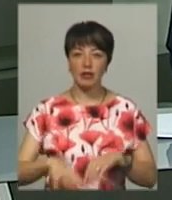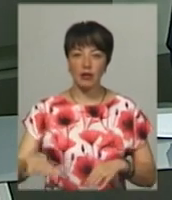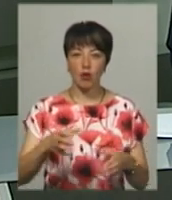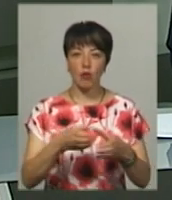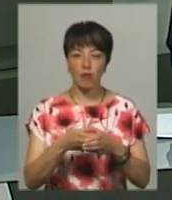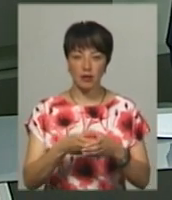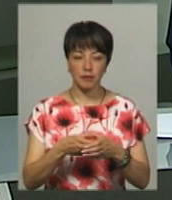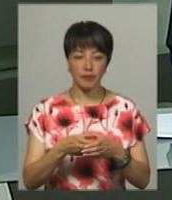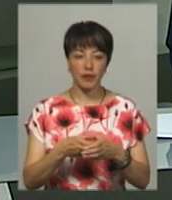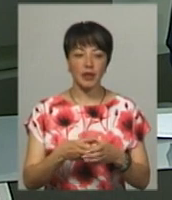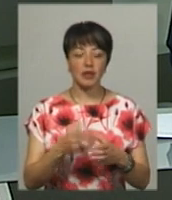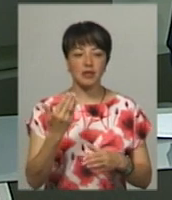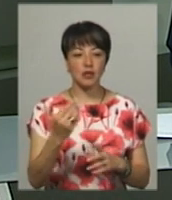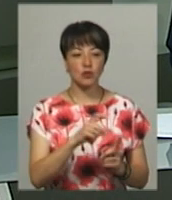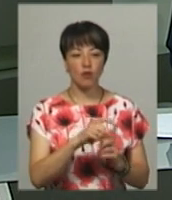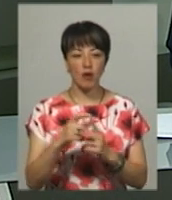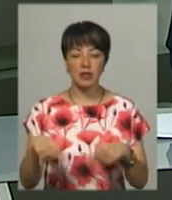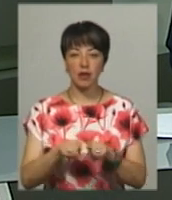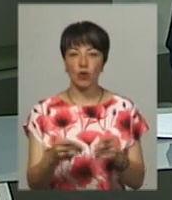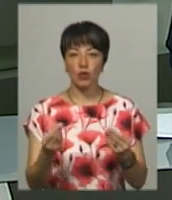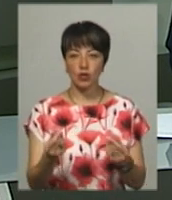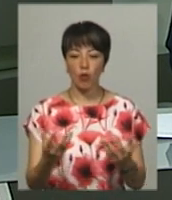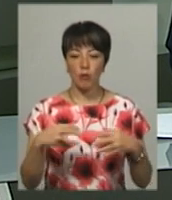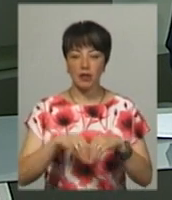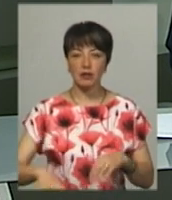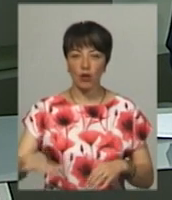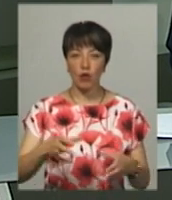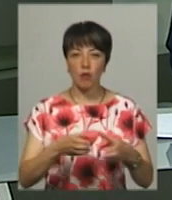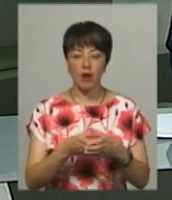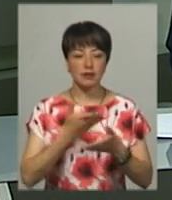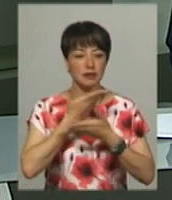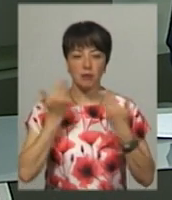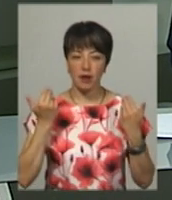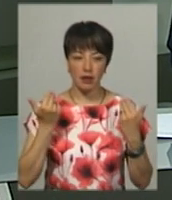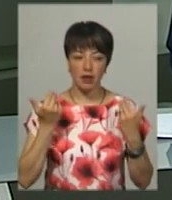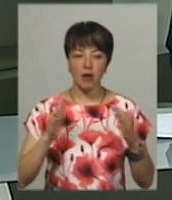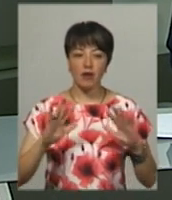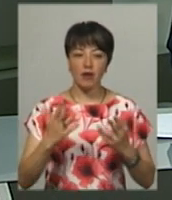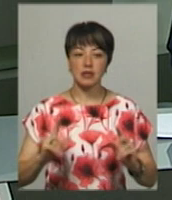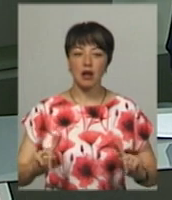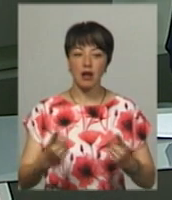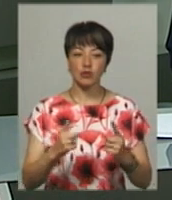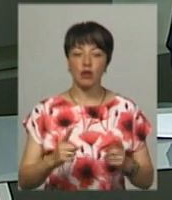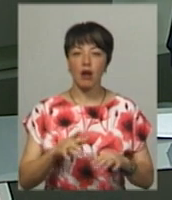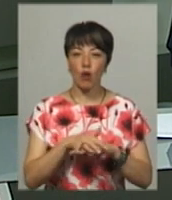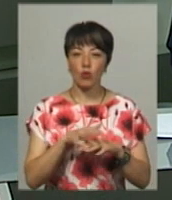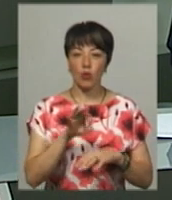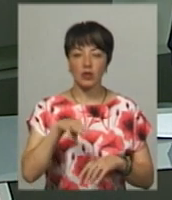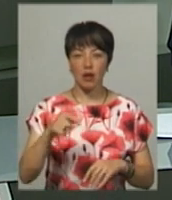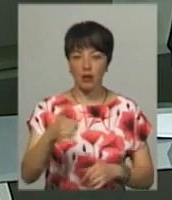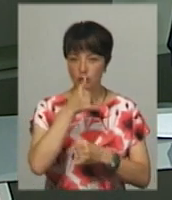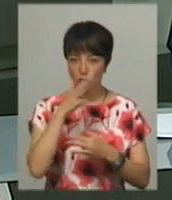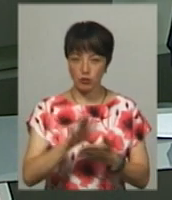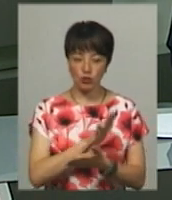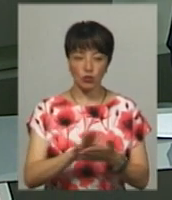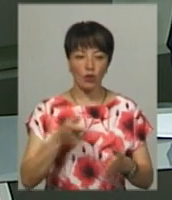Тетяна Криворучко. За її словами, таких грошей у об'єднаної територіальної громади немає. У разі арешту рахунків ОТГ не зможе